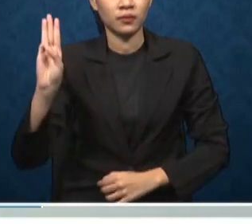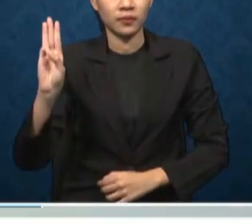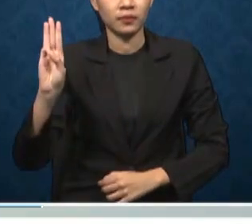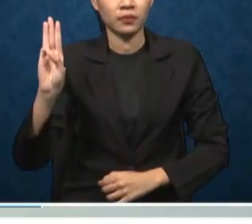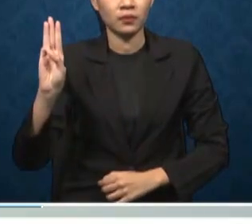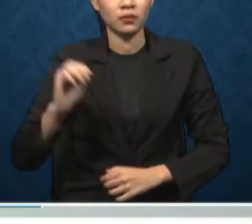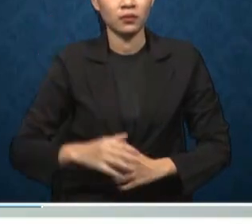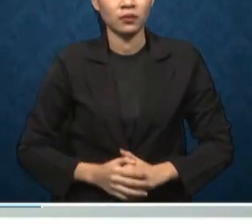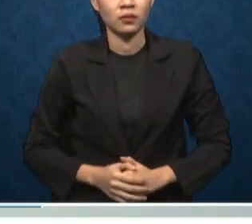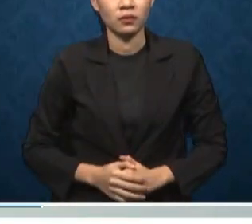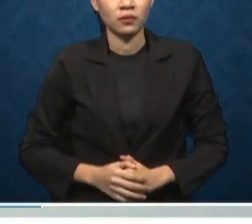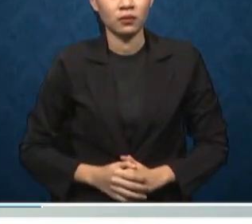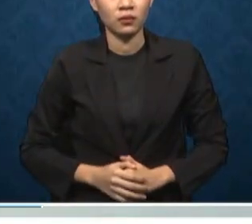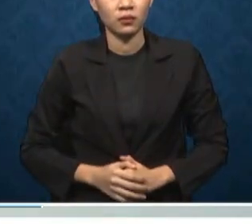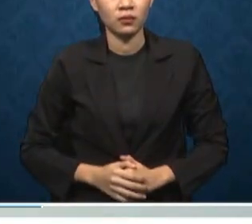ท่าน